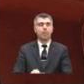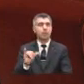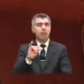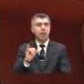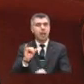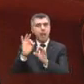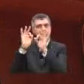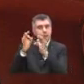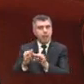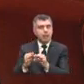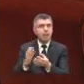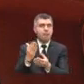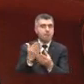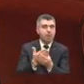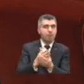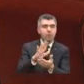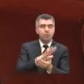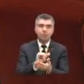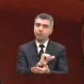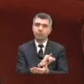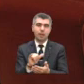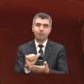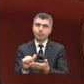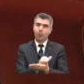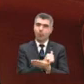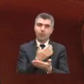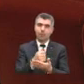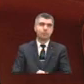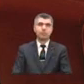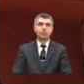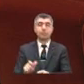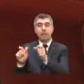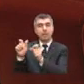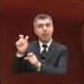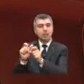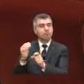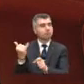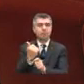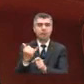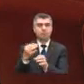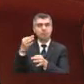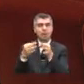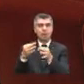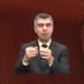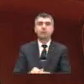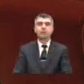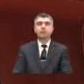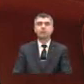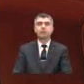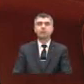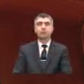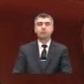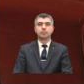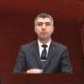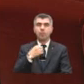عدد المتقاطعين، هذا الحساب راه ما خارجش. هذا الشيء مرتبط بالمواطن ستوفر له. ما كنفهمش انا. الان درنا